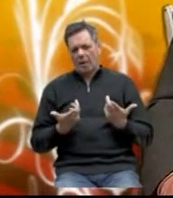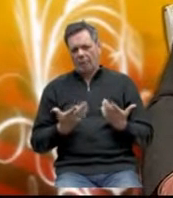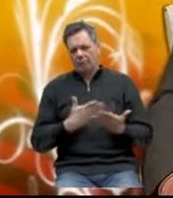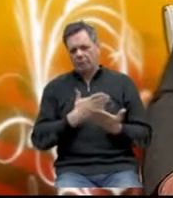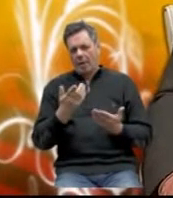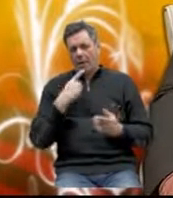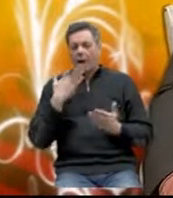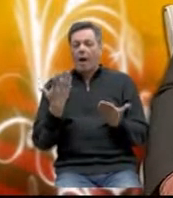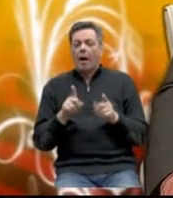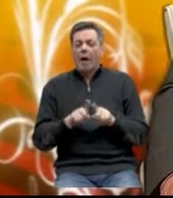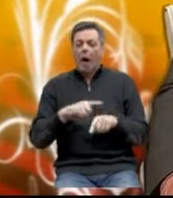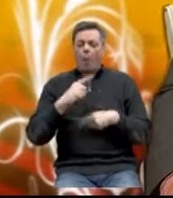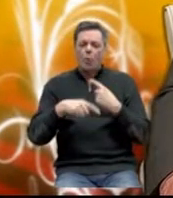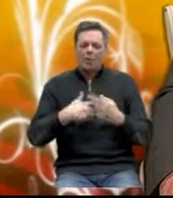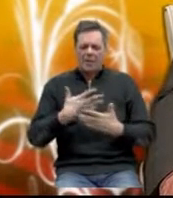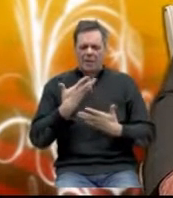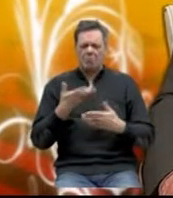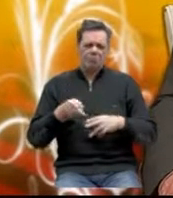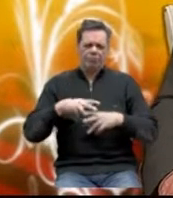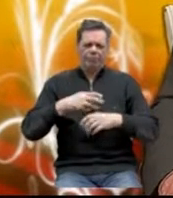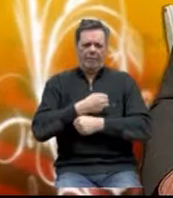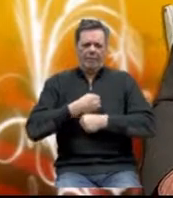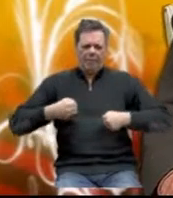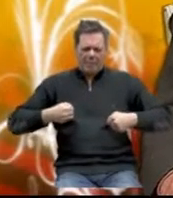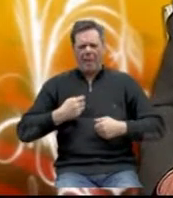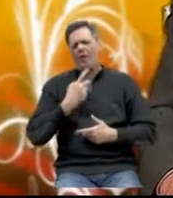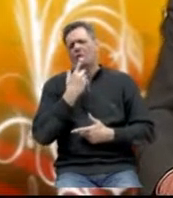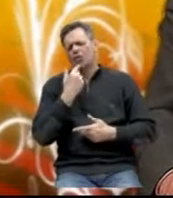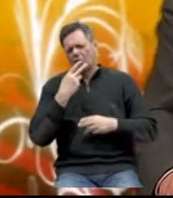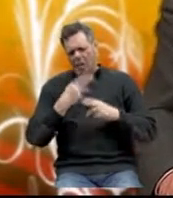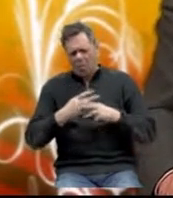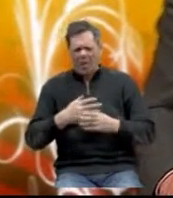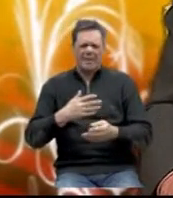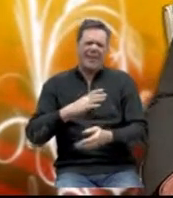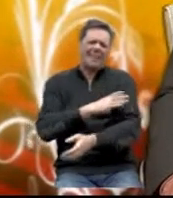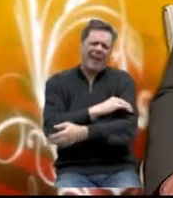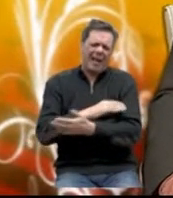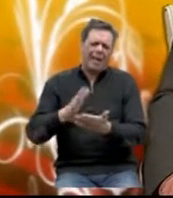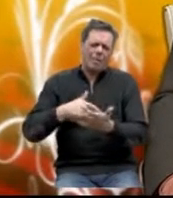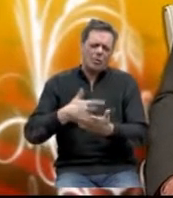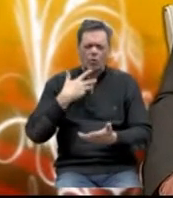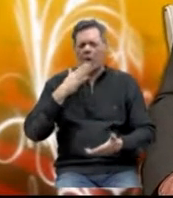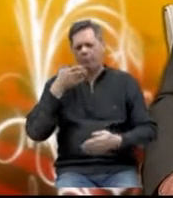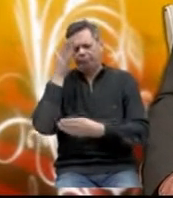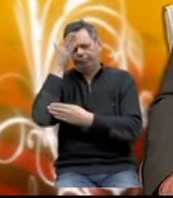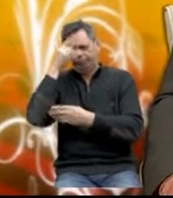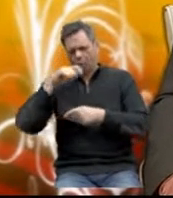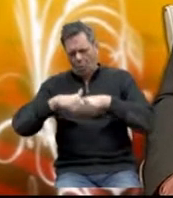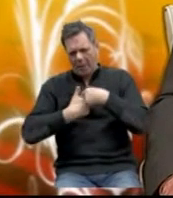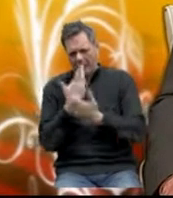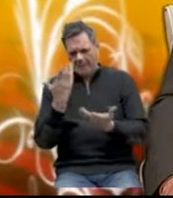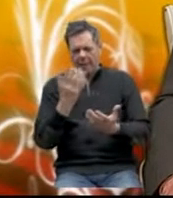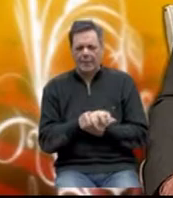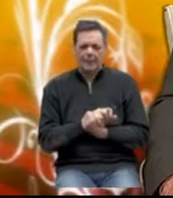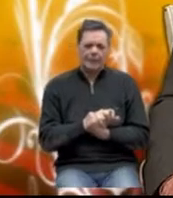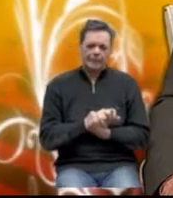Kao posljedica prekomjerne tjelesne težine, dijabetesa, tlaka, masnoća i zapravo komplikacija koje se uz te bolesti